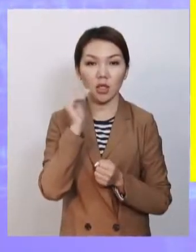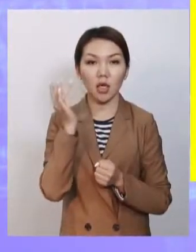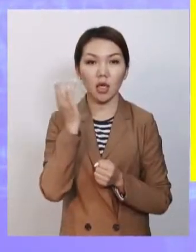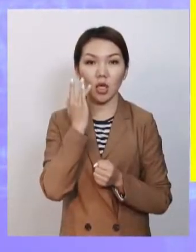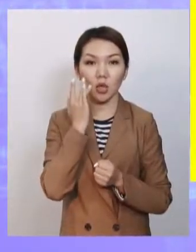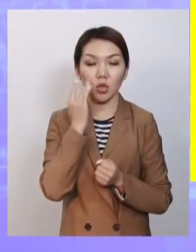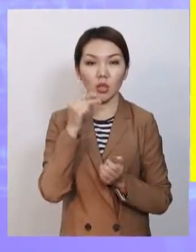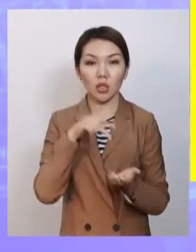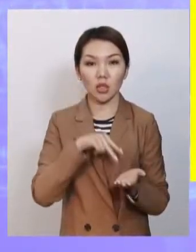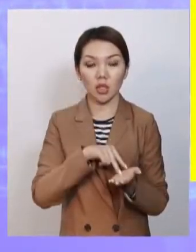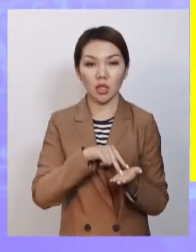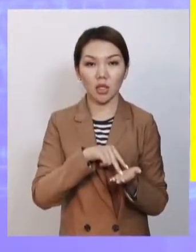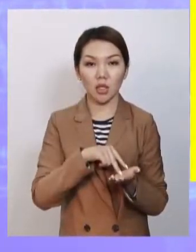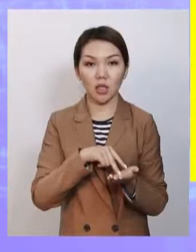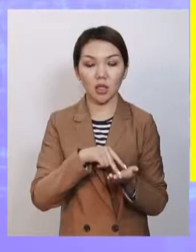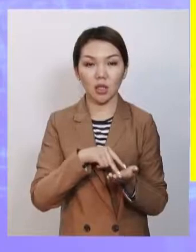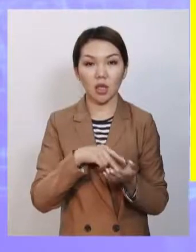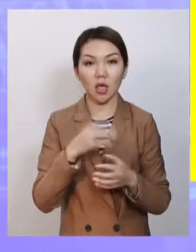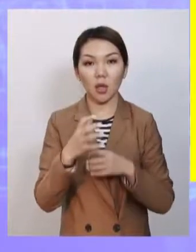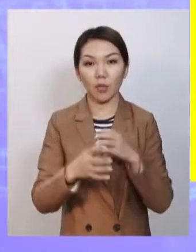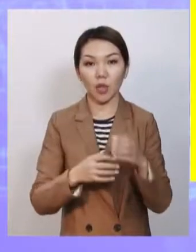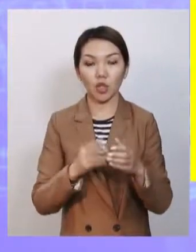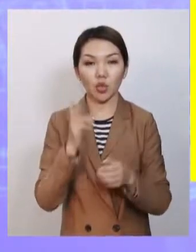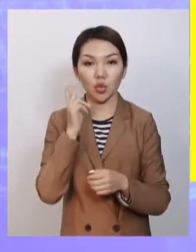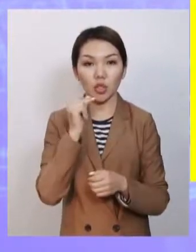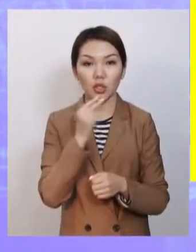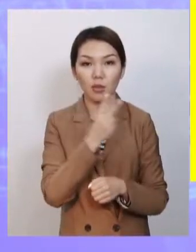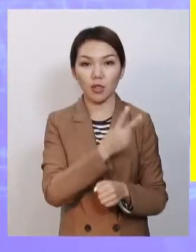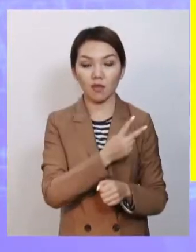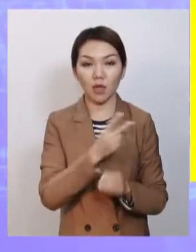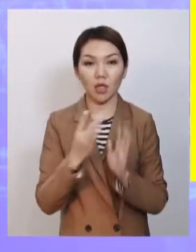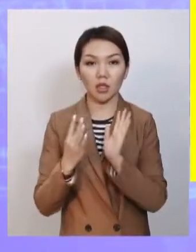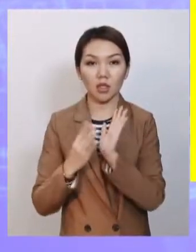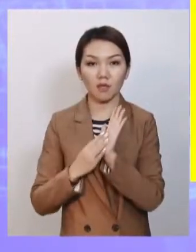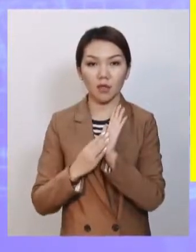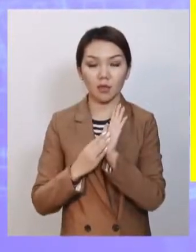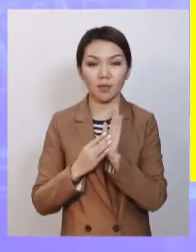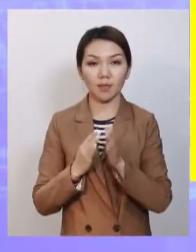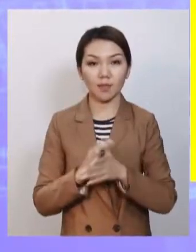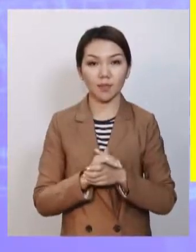которые стоят между числами 2 и 9